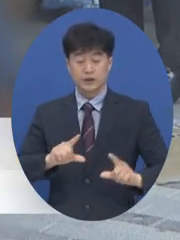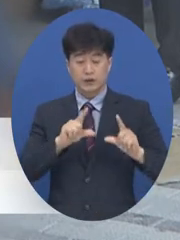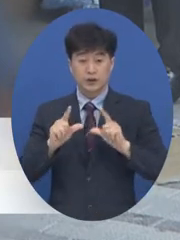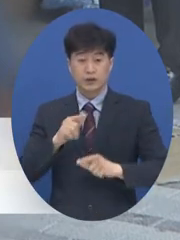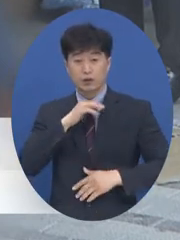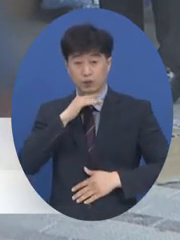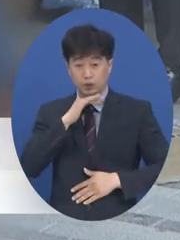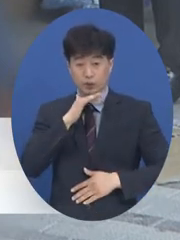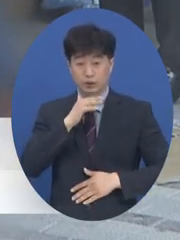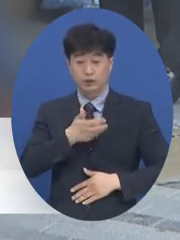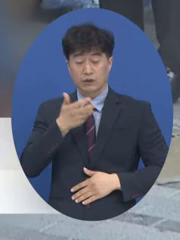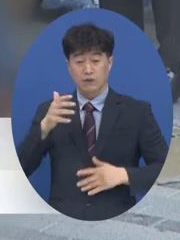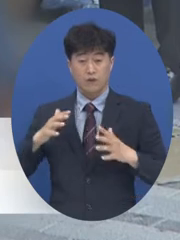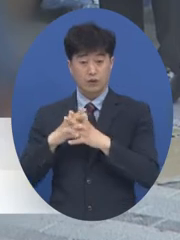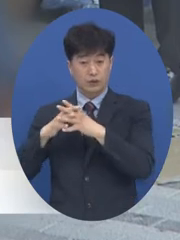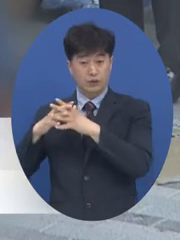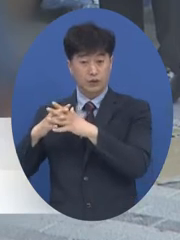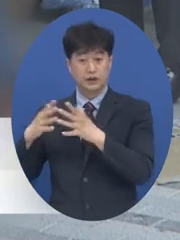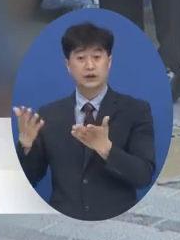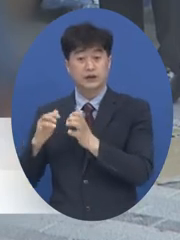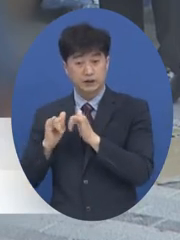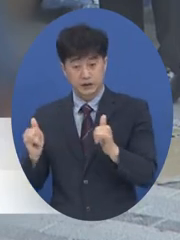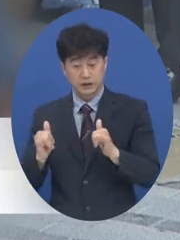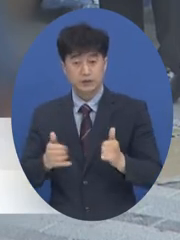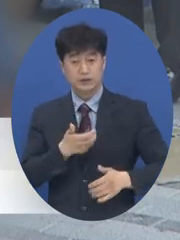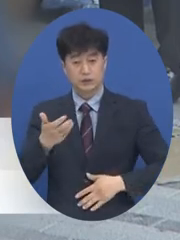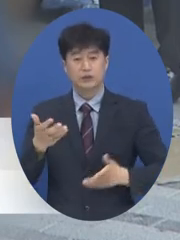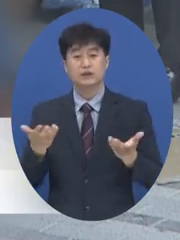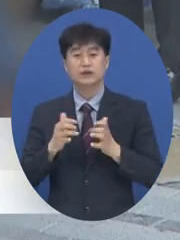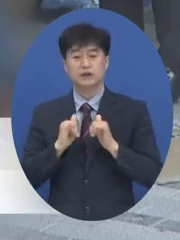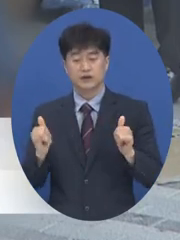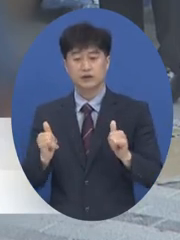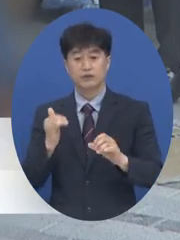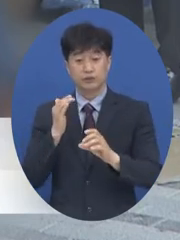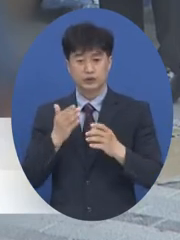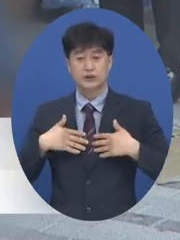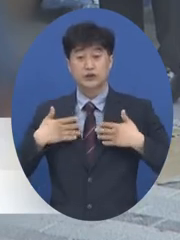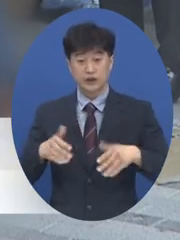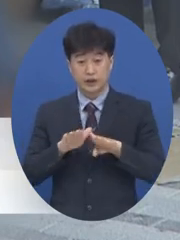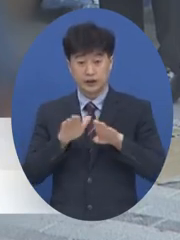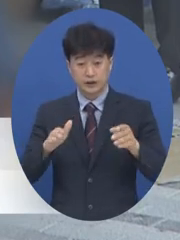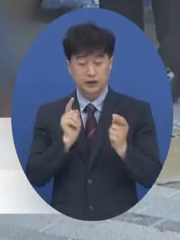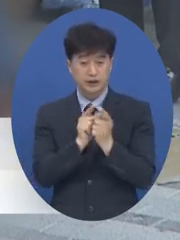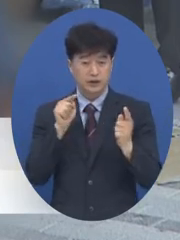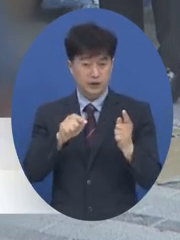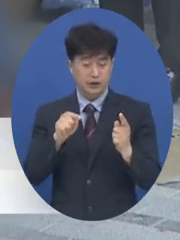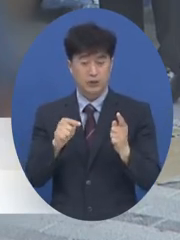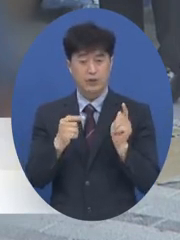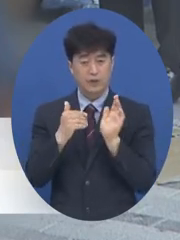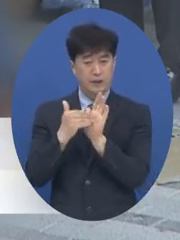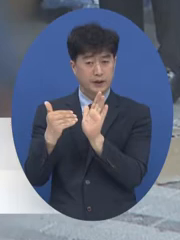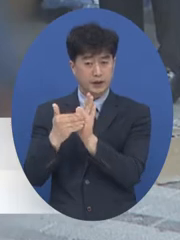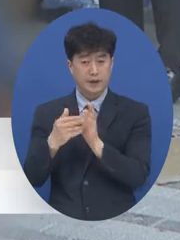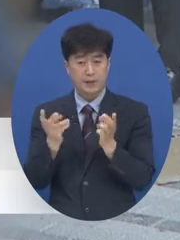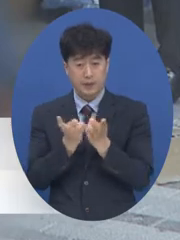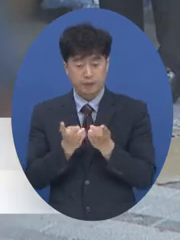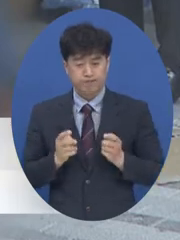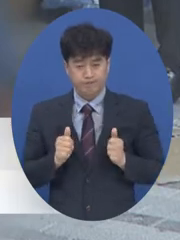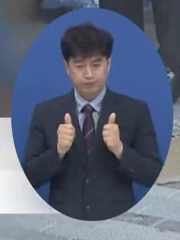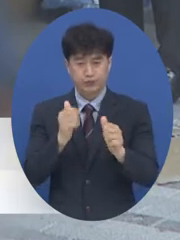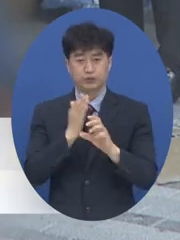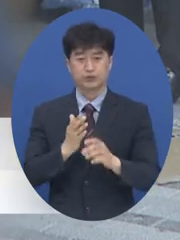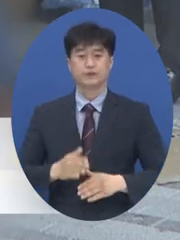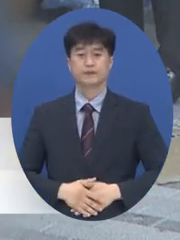근로자, 이동노동자 등 폭염 취약계층을 중심으로 폭염 종합대책 추진에 총력을 다합니다. 구영슬 기자가 현장